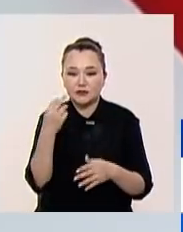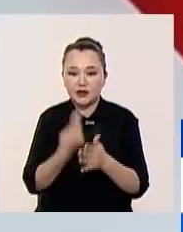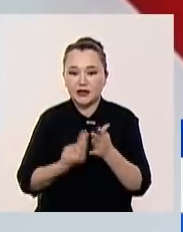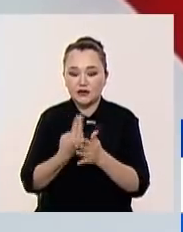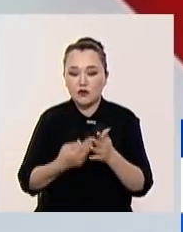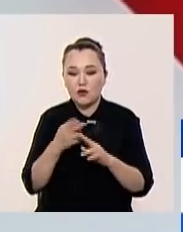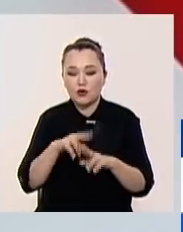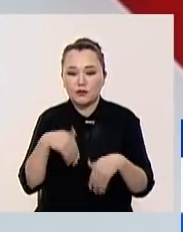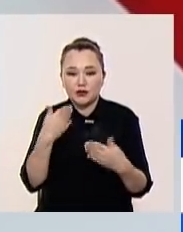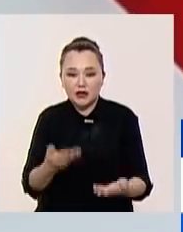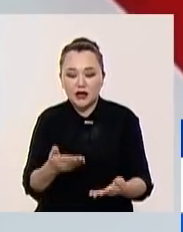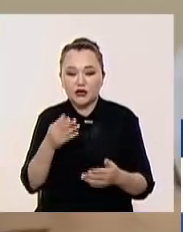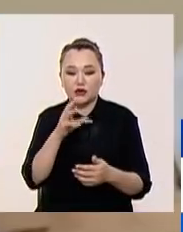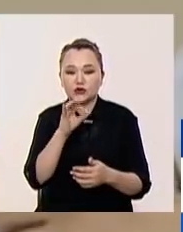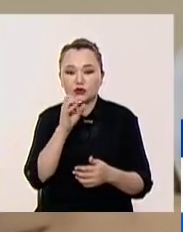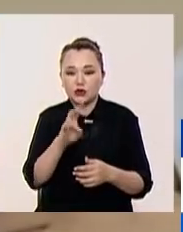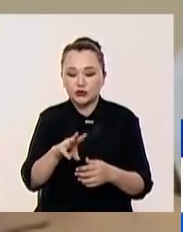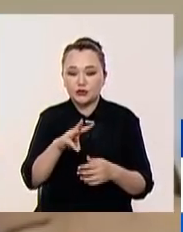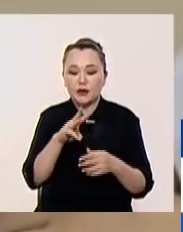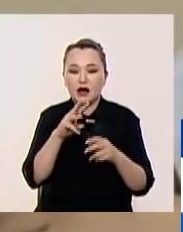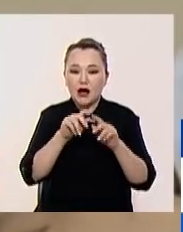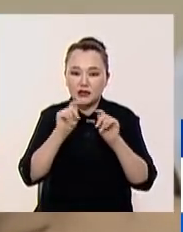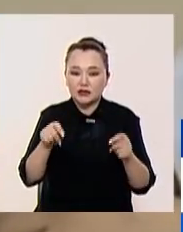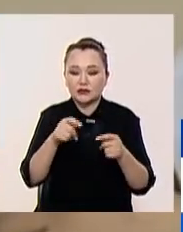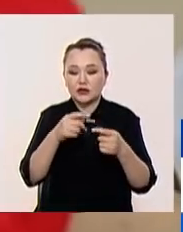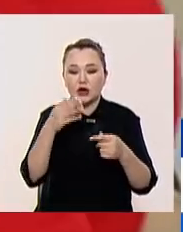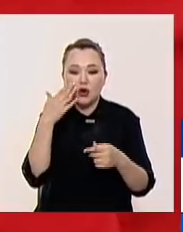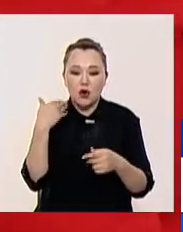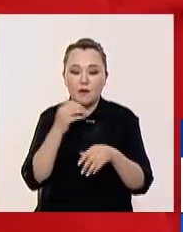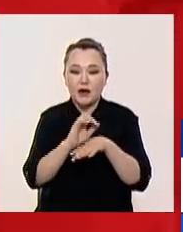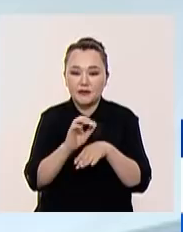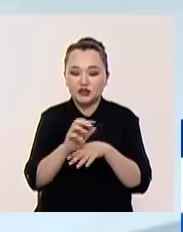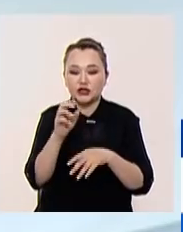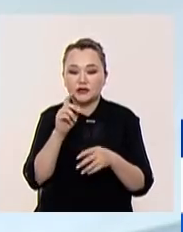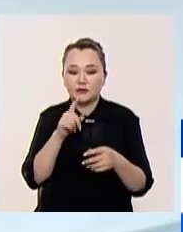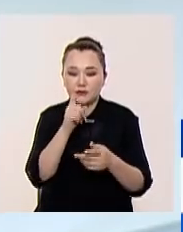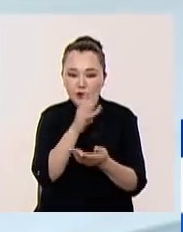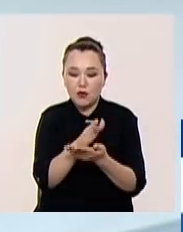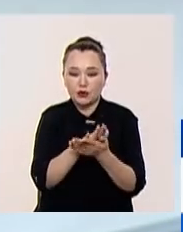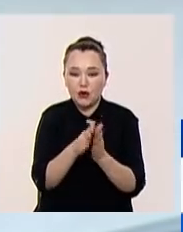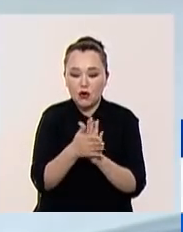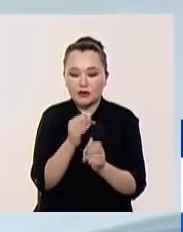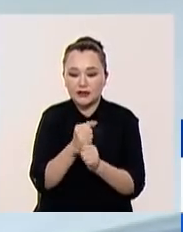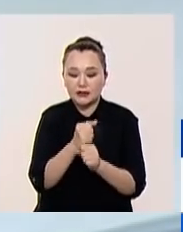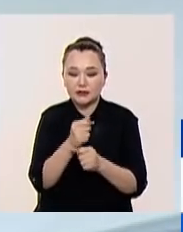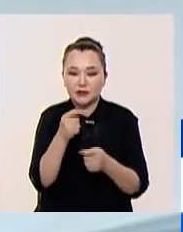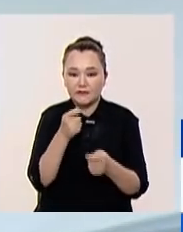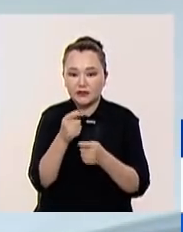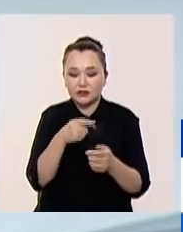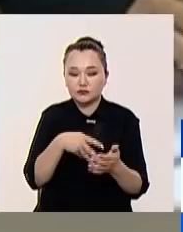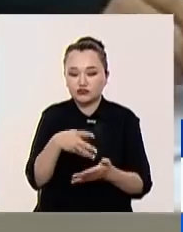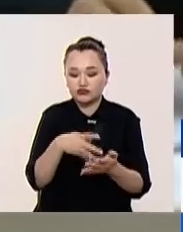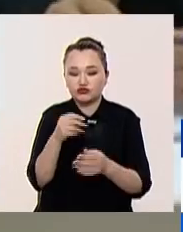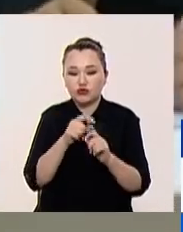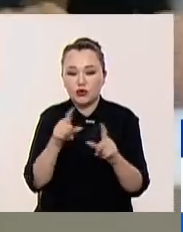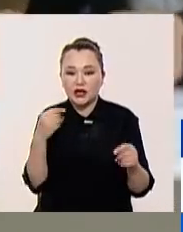поэтому предлагают создать консорциум предприятий легкой промышленности. Он напрямую заключал бы договоры с правительством на пошив школьной